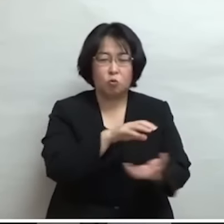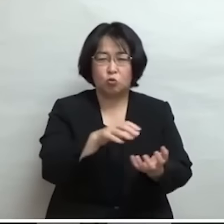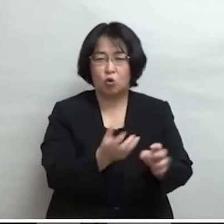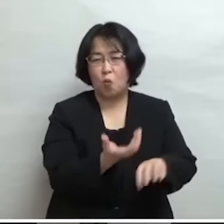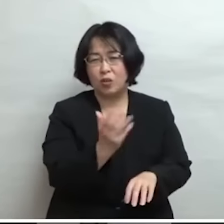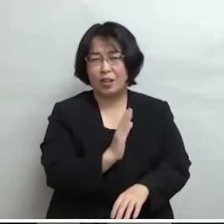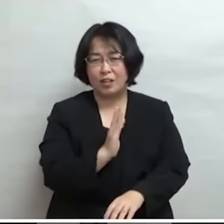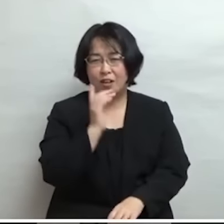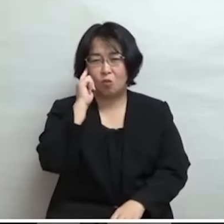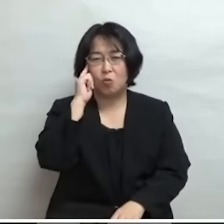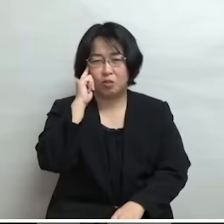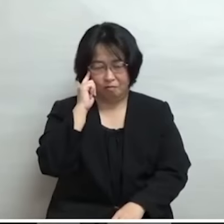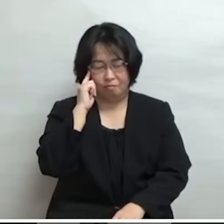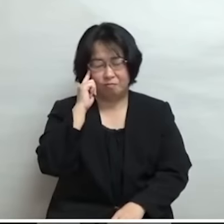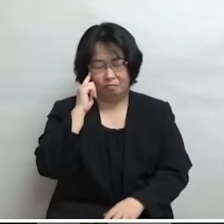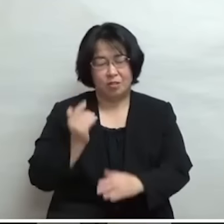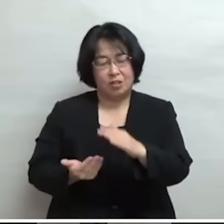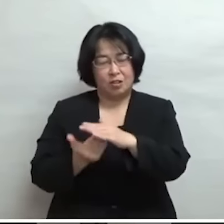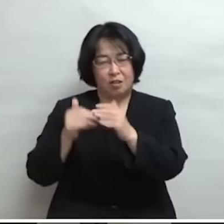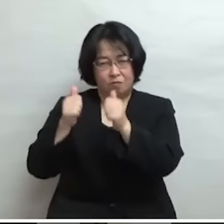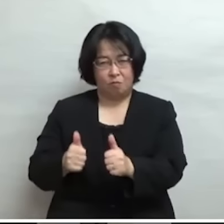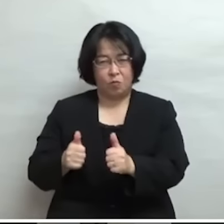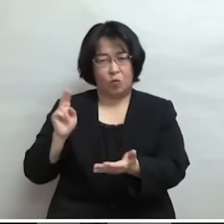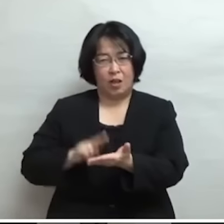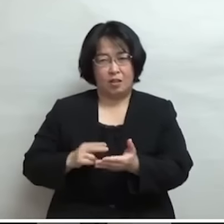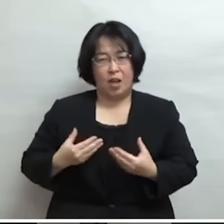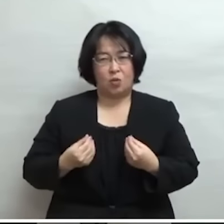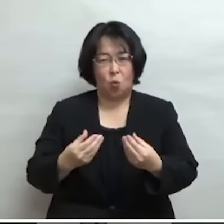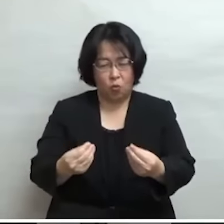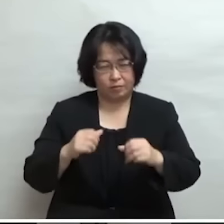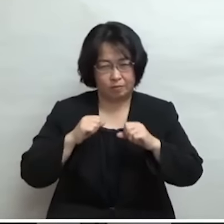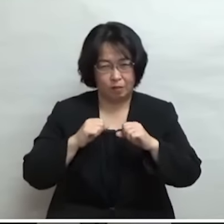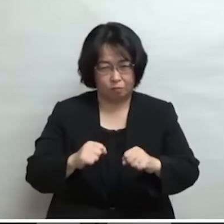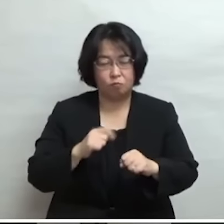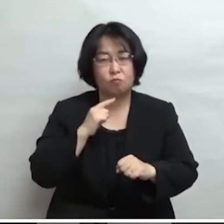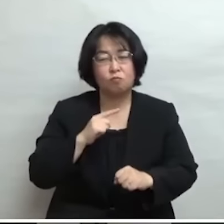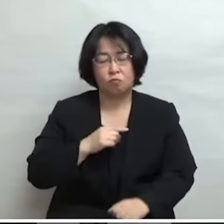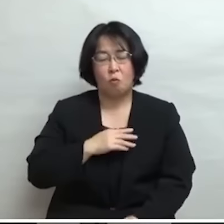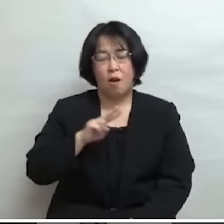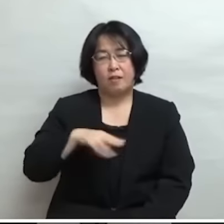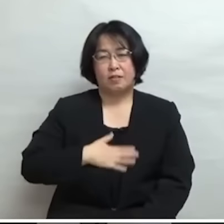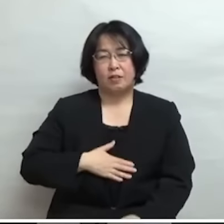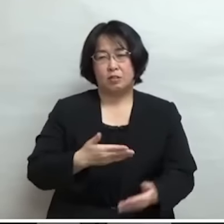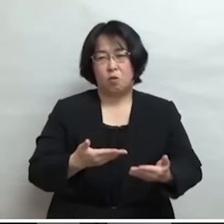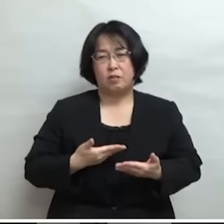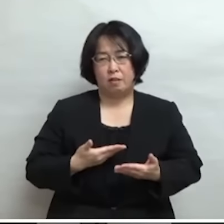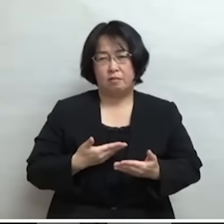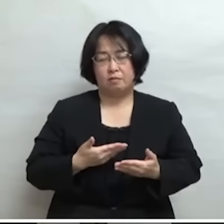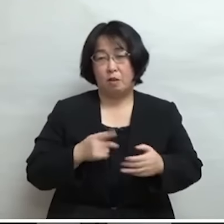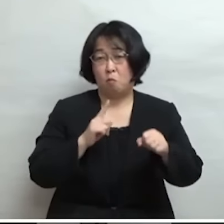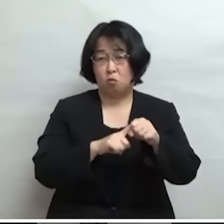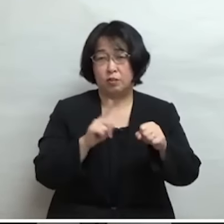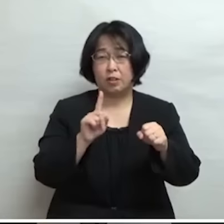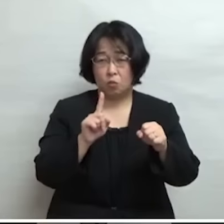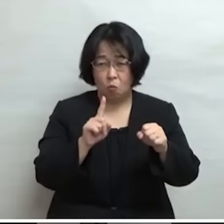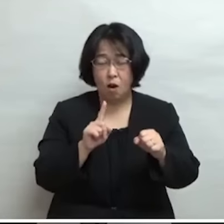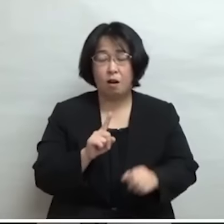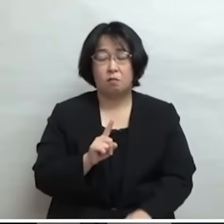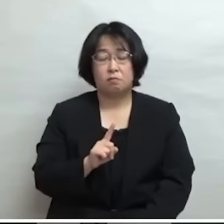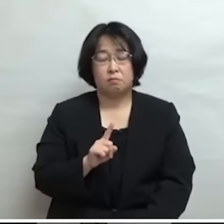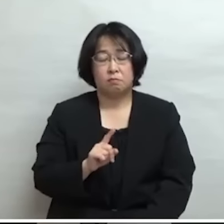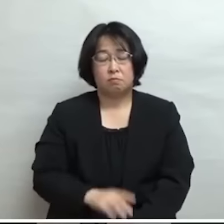って、粛々とやっぱり大執行することについてはご理解をいただきたいと思いますし、その目的はさっき言ったように、この、